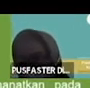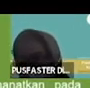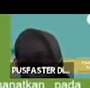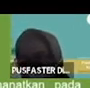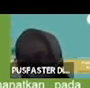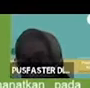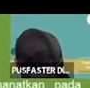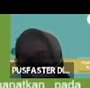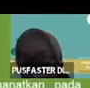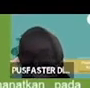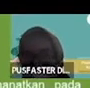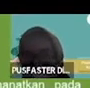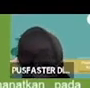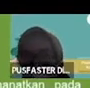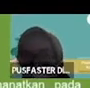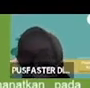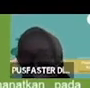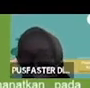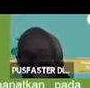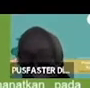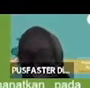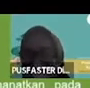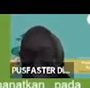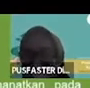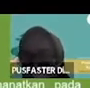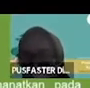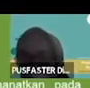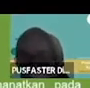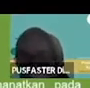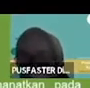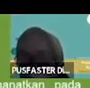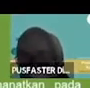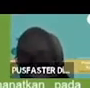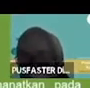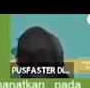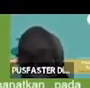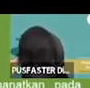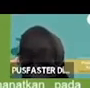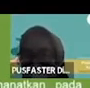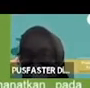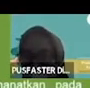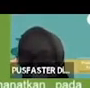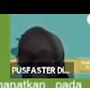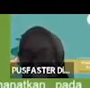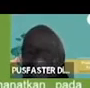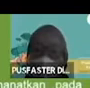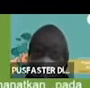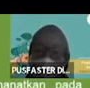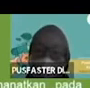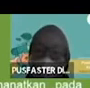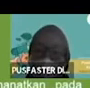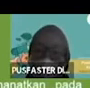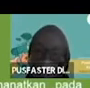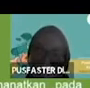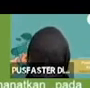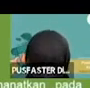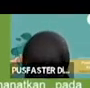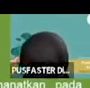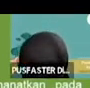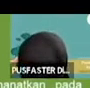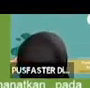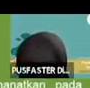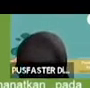di uji di lembaga verifikasi hasilnya disampaikan kepada kami Al Slank sesuai kita berikan